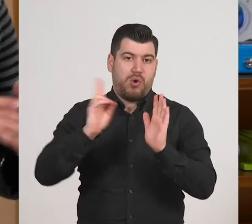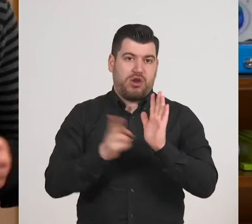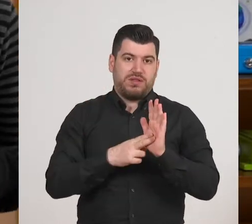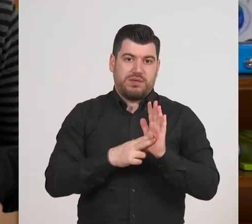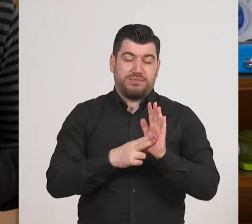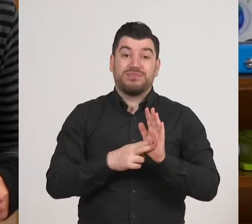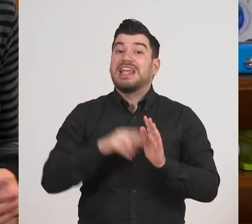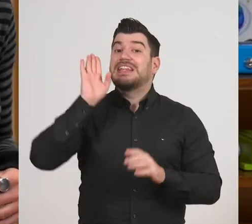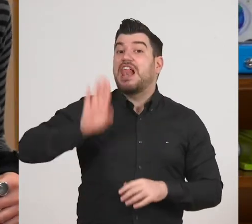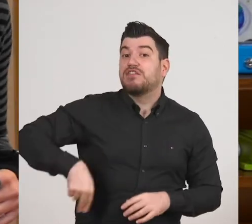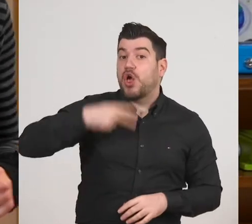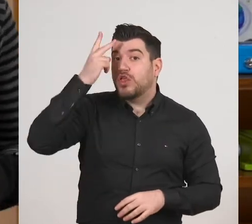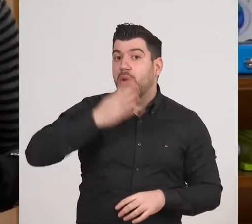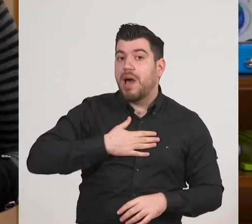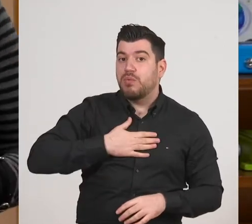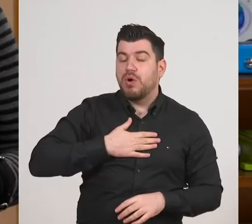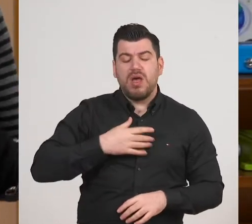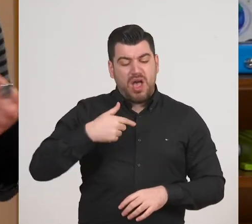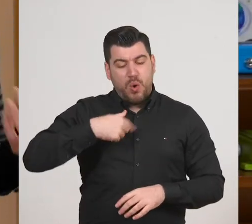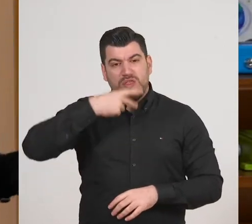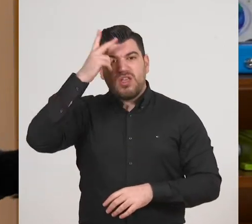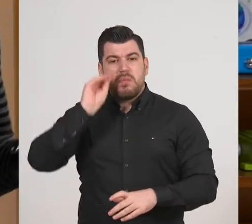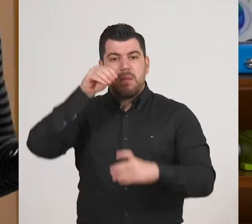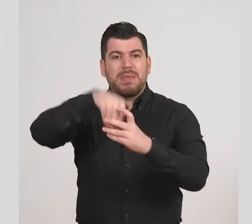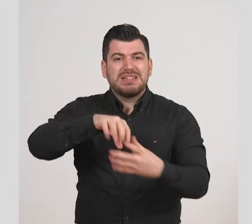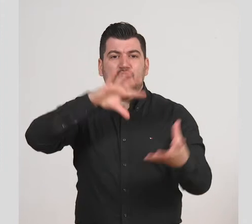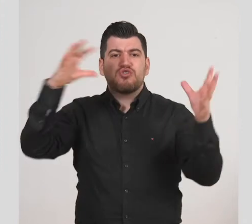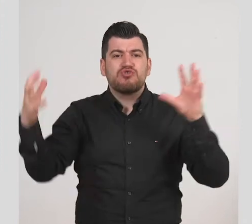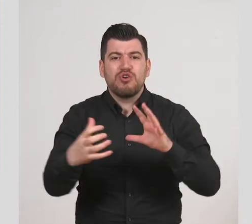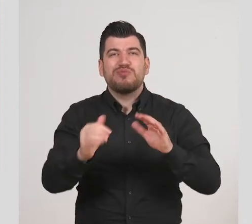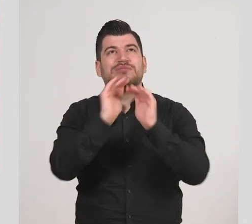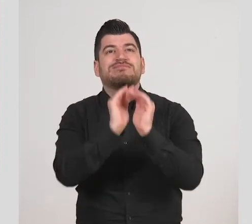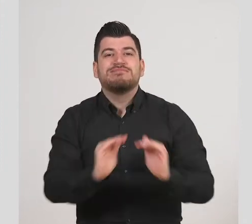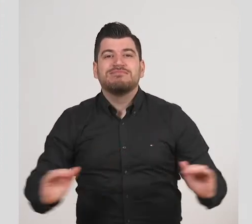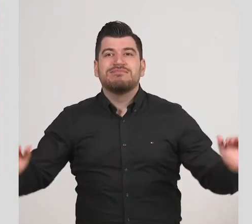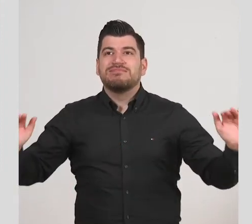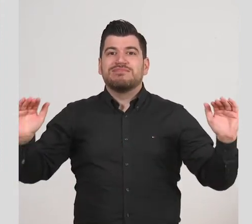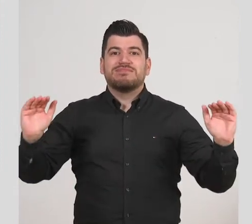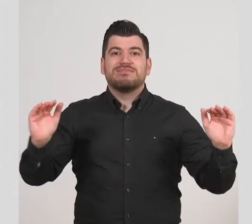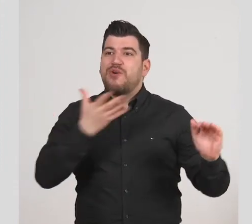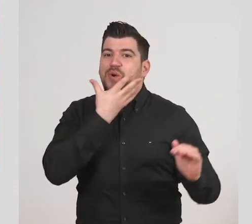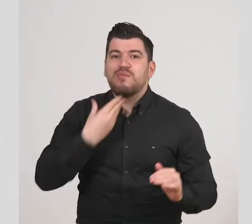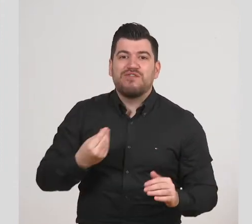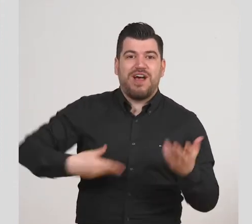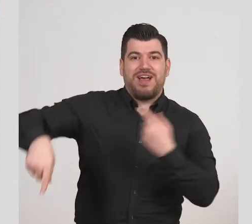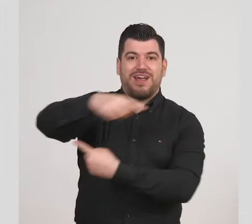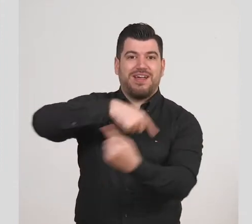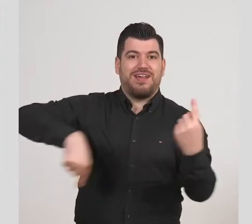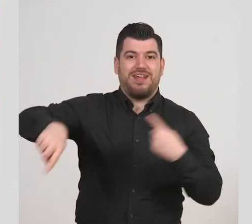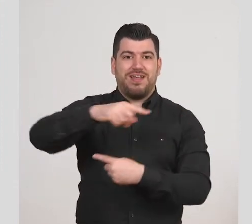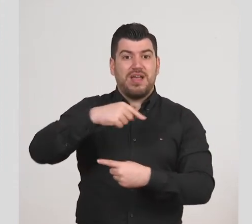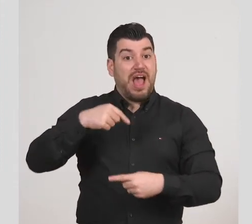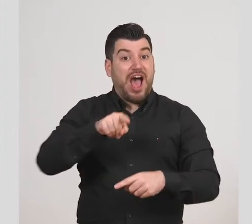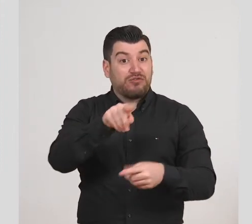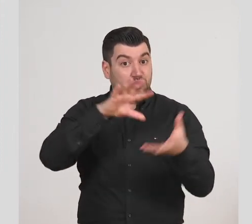Και τελευταίο, δικαιούμαι να ζω σε έναν κόσμο ανθρώπινο, δίκαιο, ειρηνικό. Έναν κόσμο στον οποίο θα μεγαλώσω κι εγώ